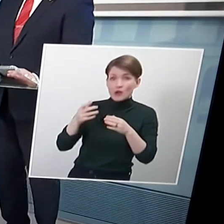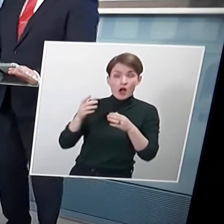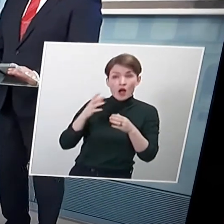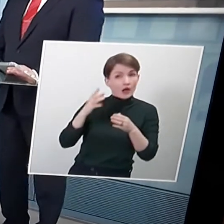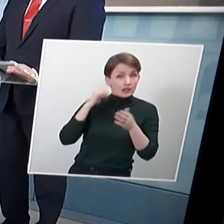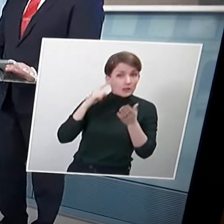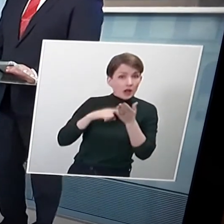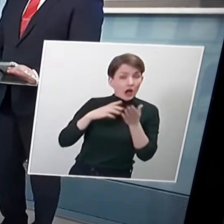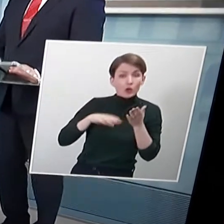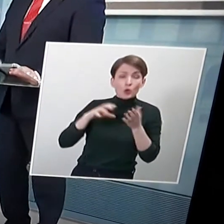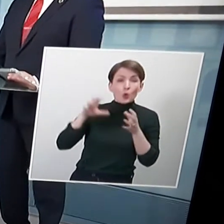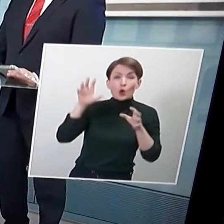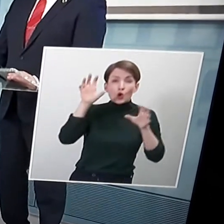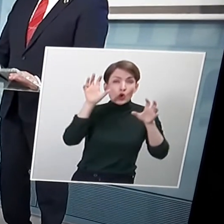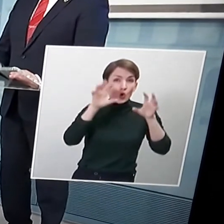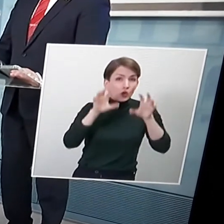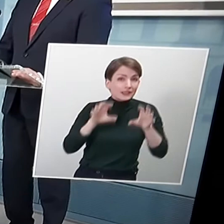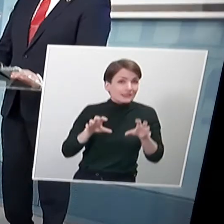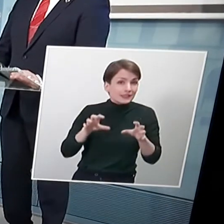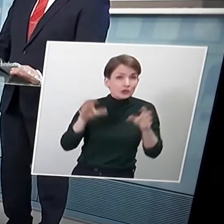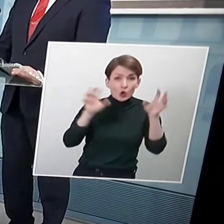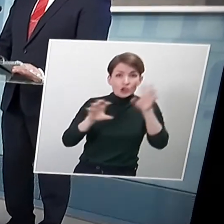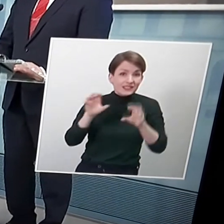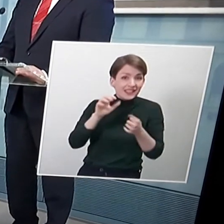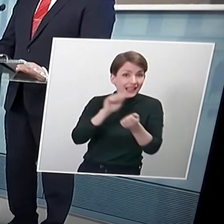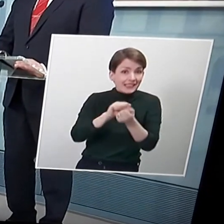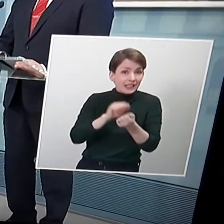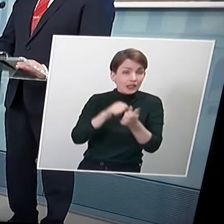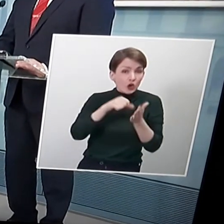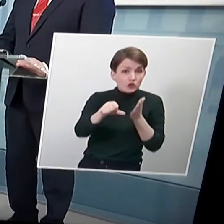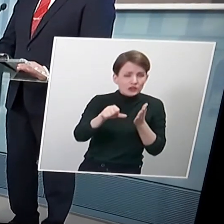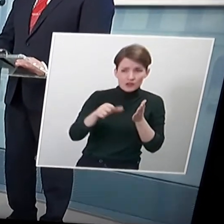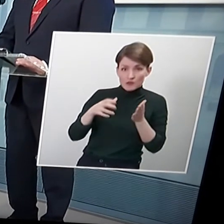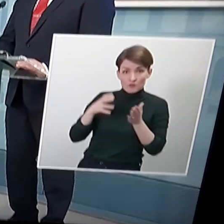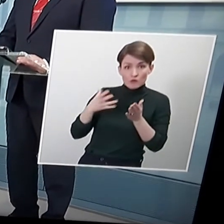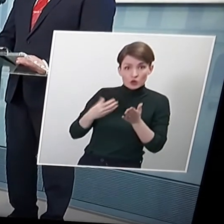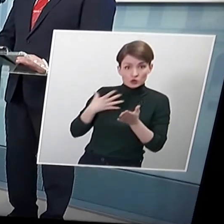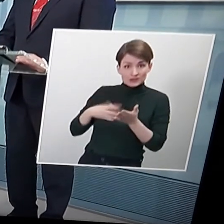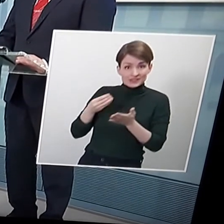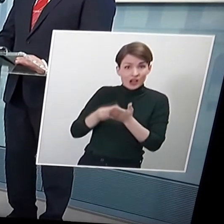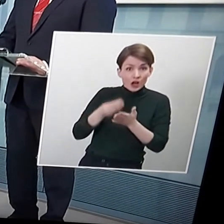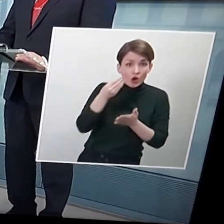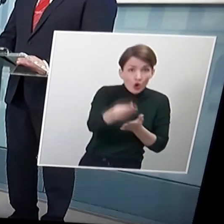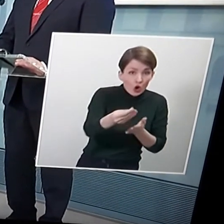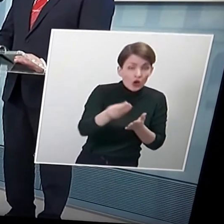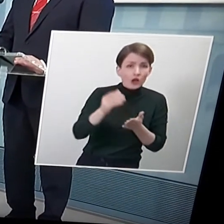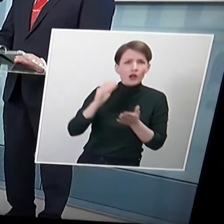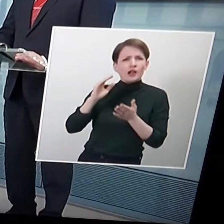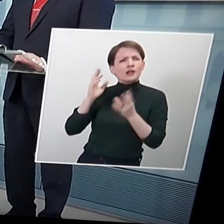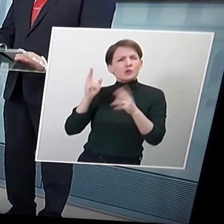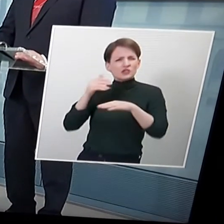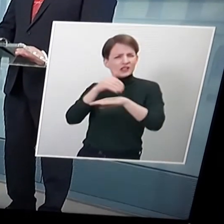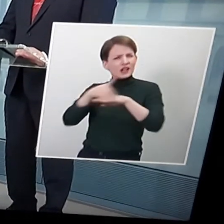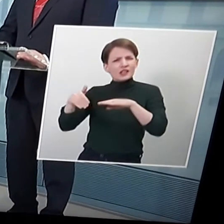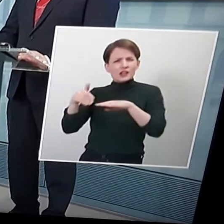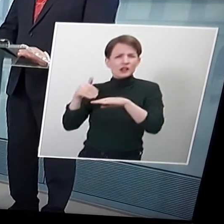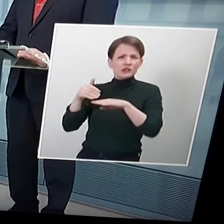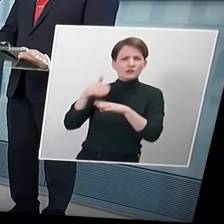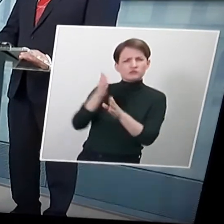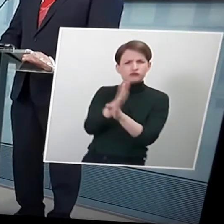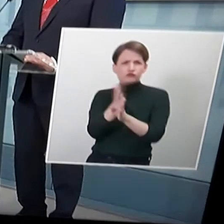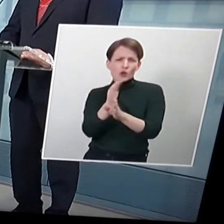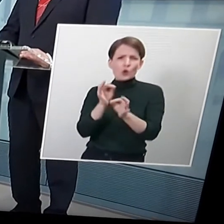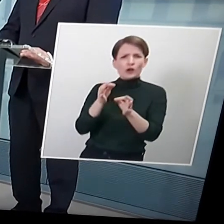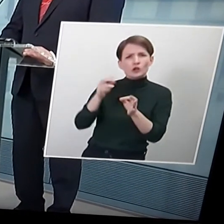jotain koriste-esineitä. Ja sitten on myös tämä rajanveto, että ajatellaan vaikka Stockmannia, jossa on myös ruokakauppa